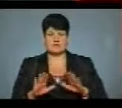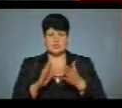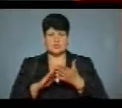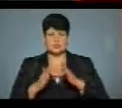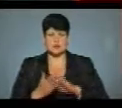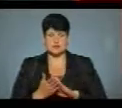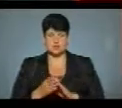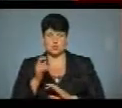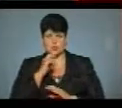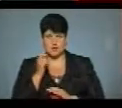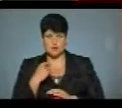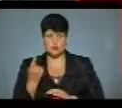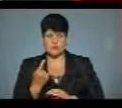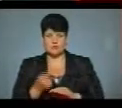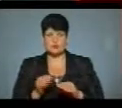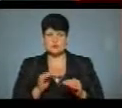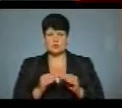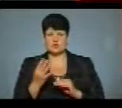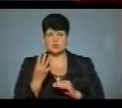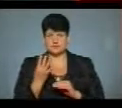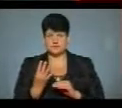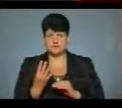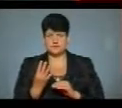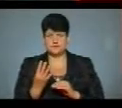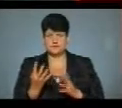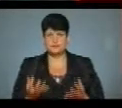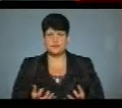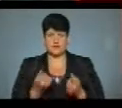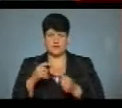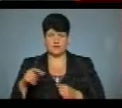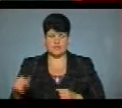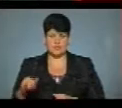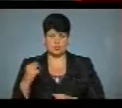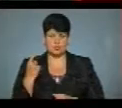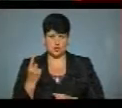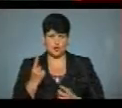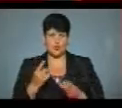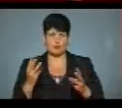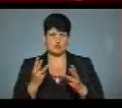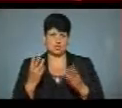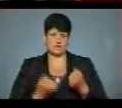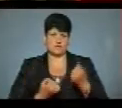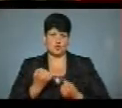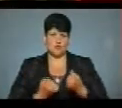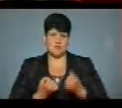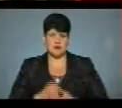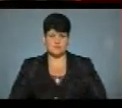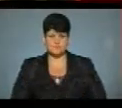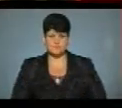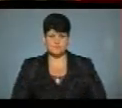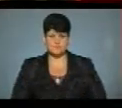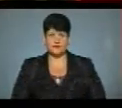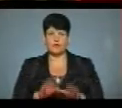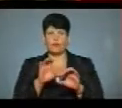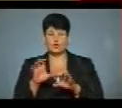ситуацій України в області у складі 4 рятувальників і 1 пожежного автомобіля. Фото дітей